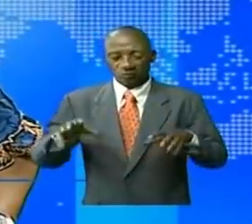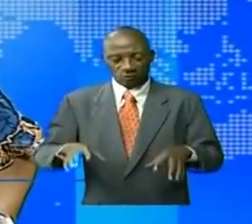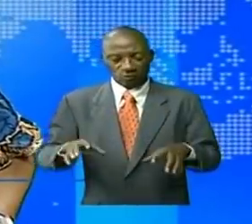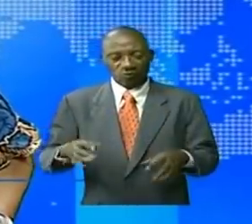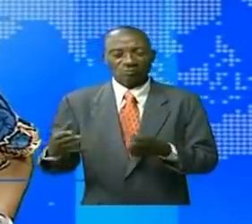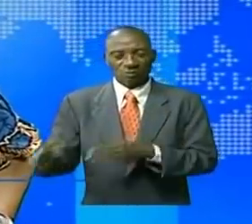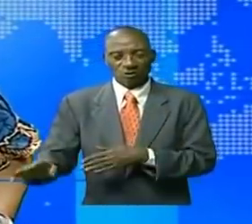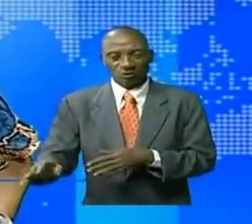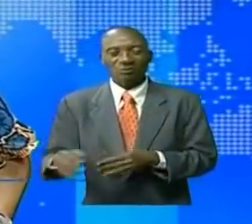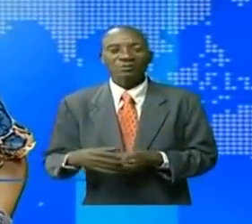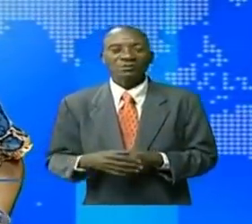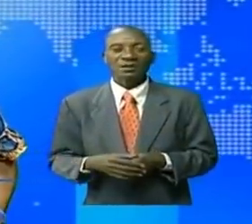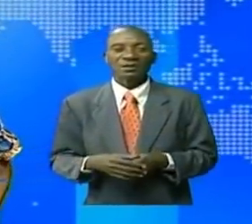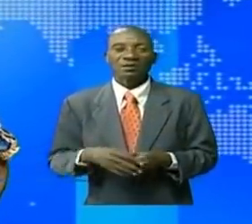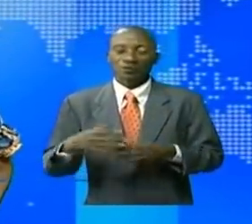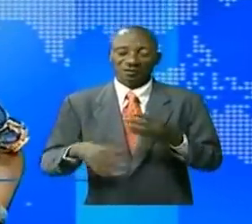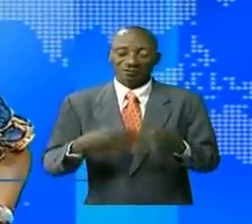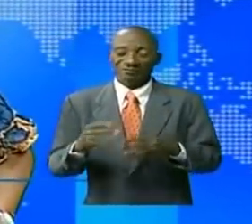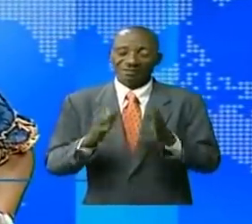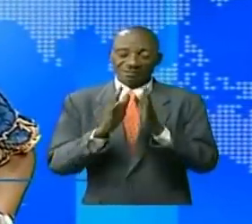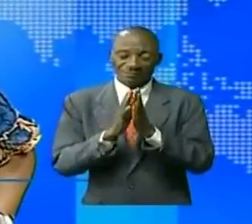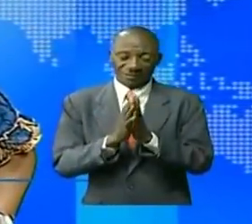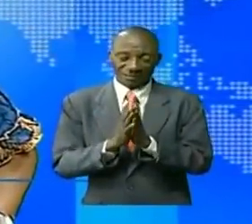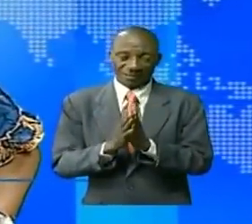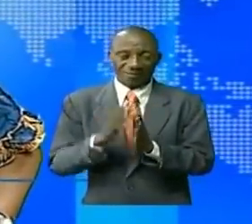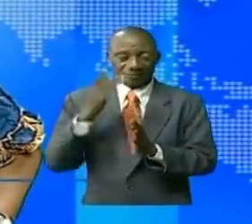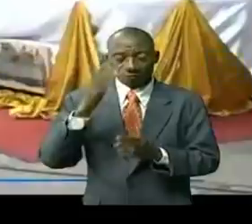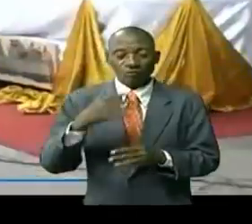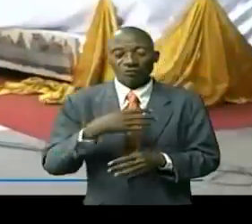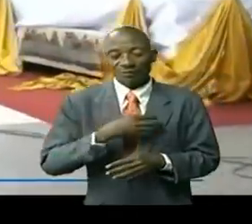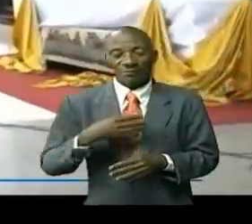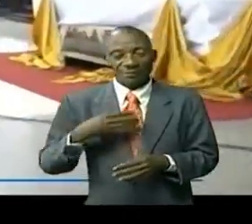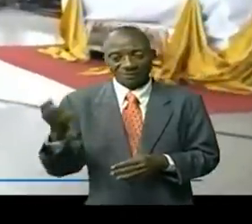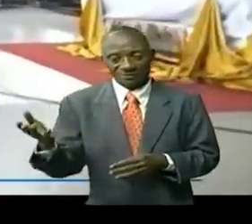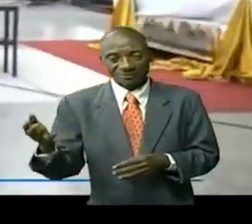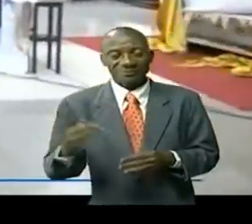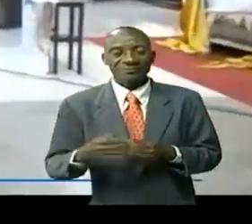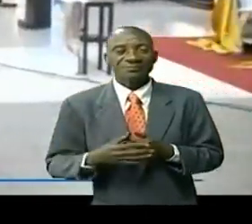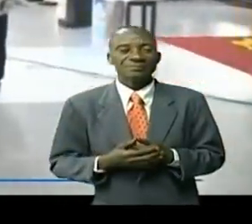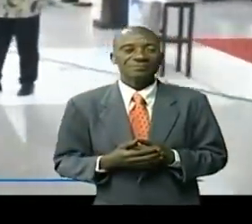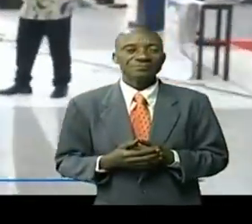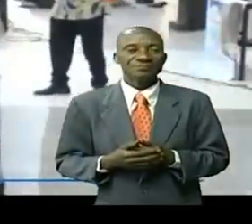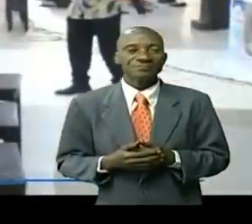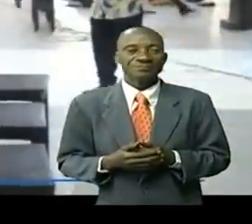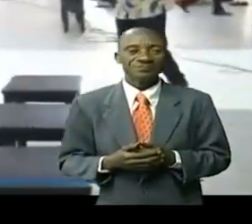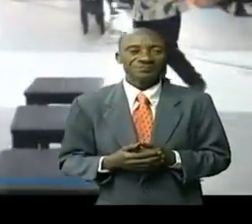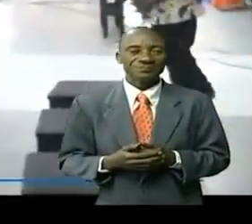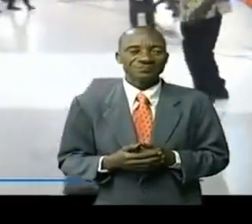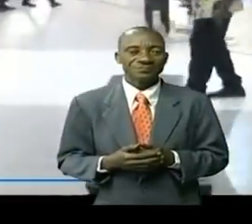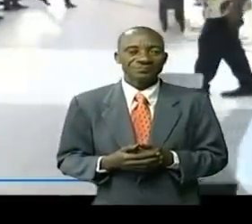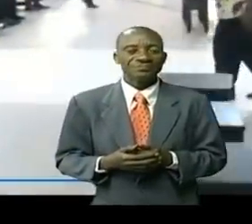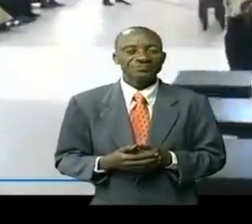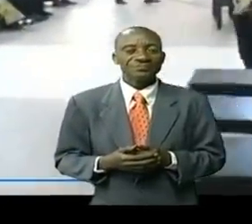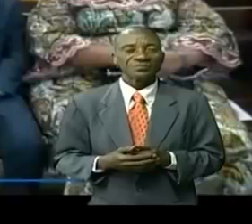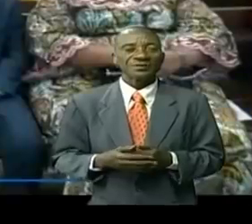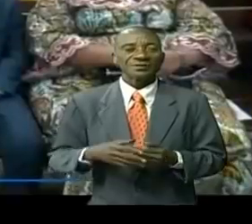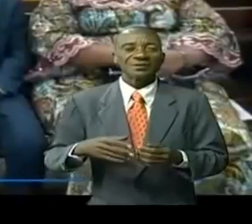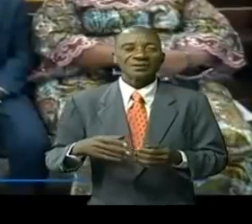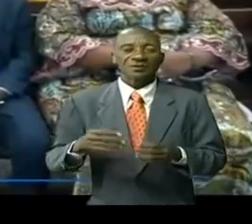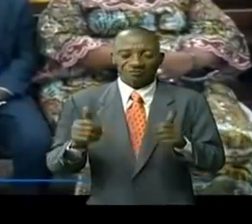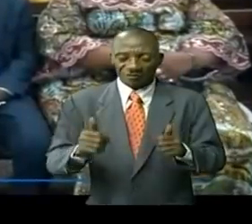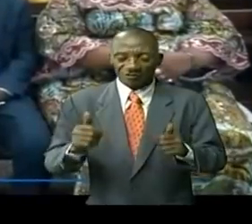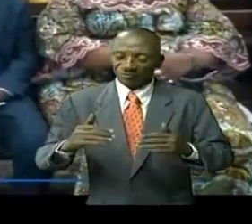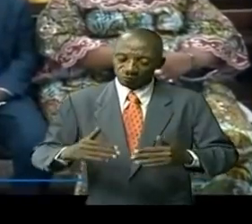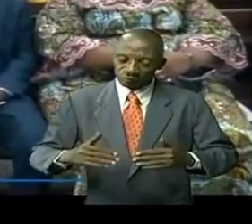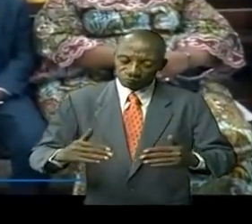a été organisé en sa mémoire, nous dit Rodé Panda. C'est après avoir accompli la mission pour laquelle son